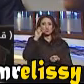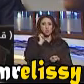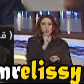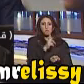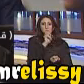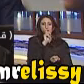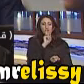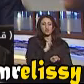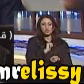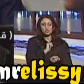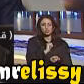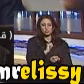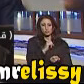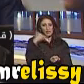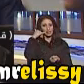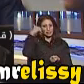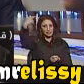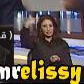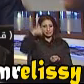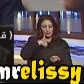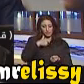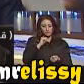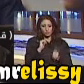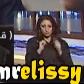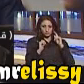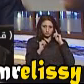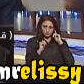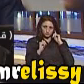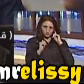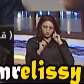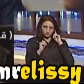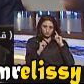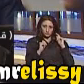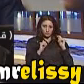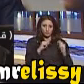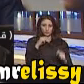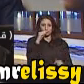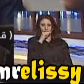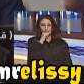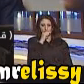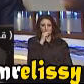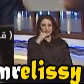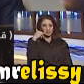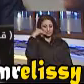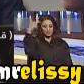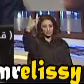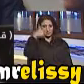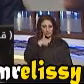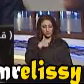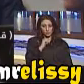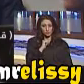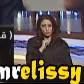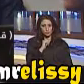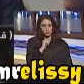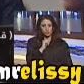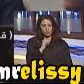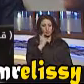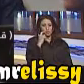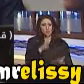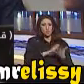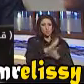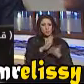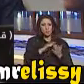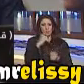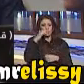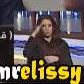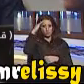معنا تليفون، معنا من أحد المضربات الأخت جيلان. اتفضلي يا جيلان قولي شكوتك.